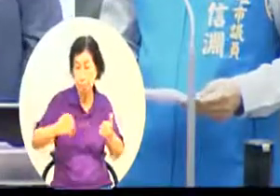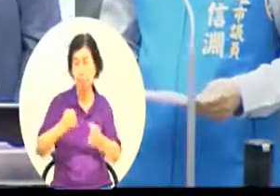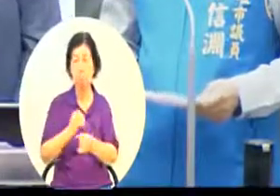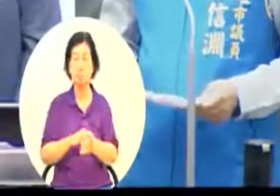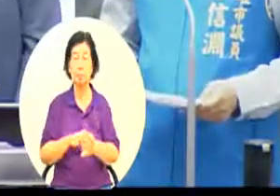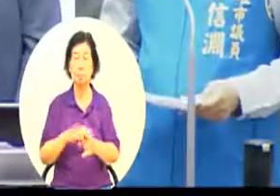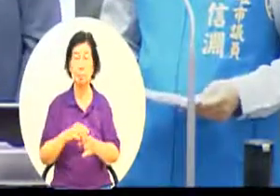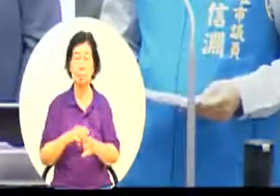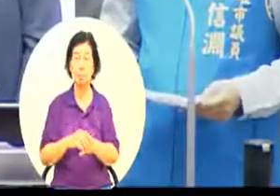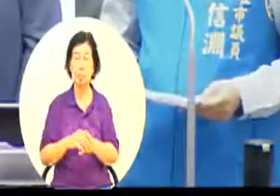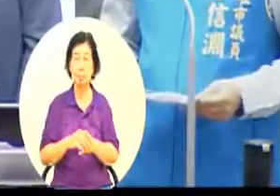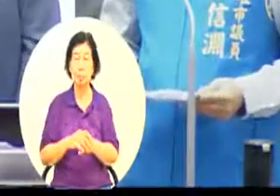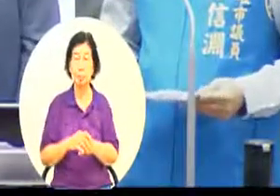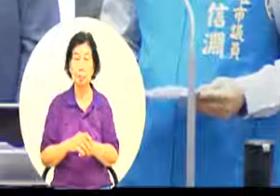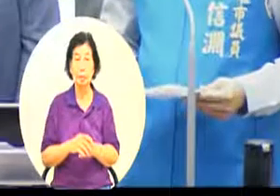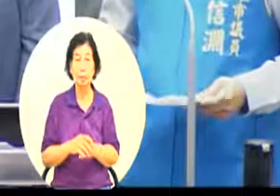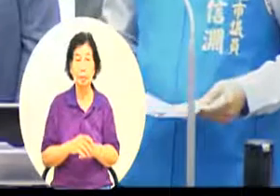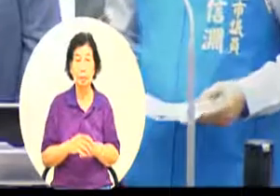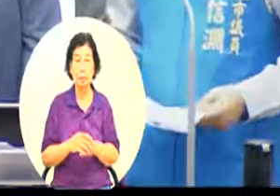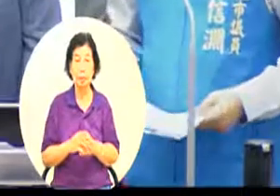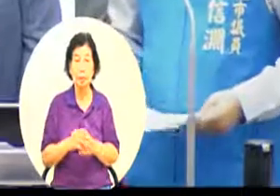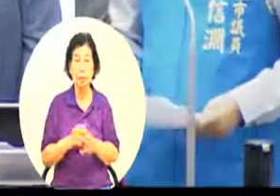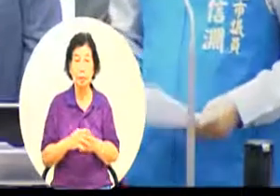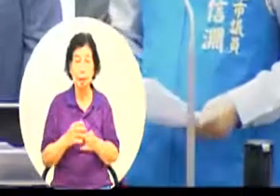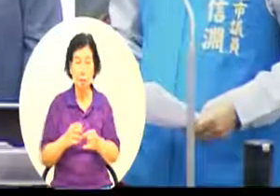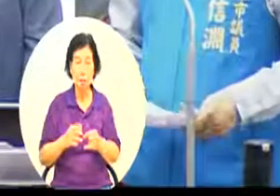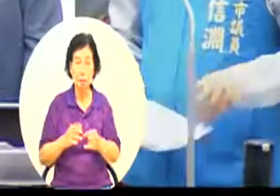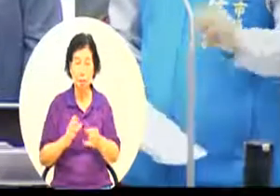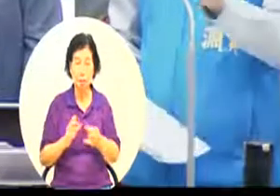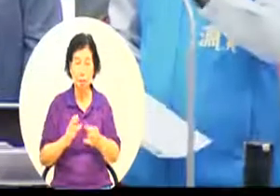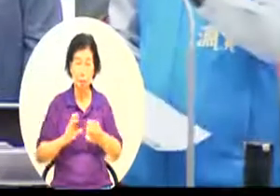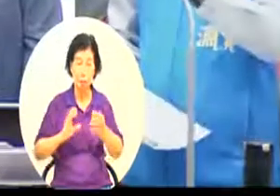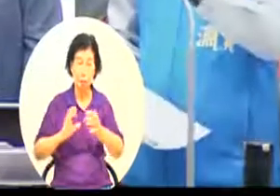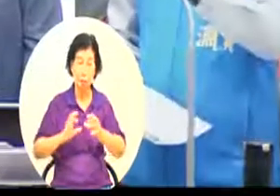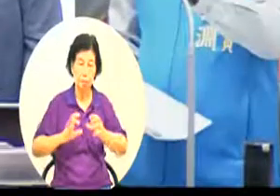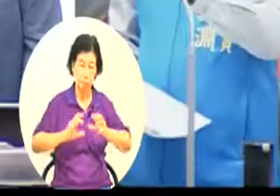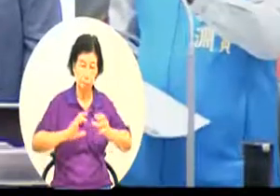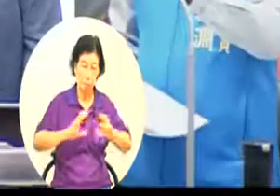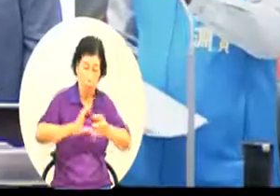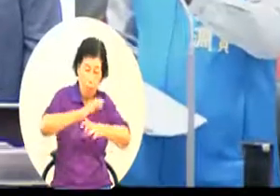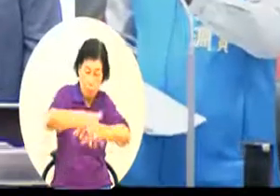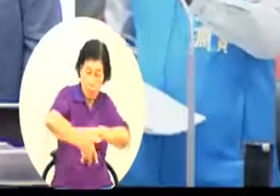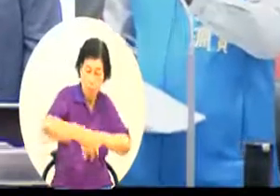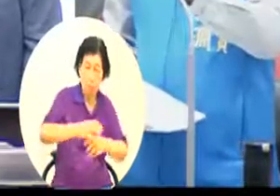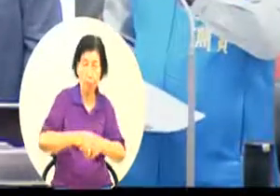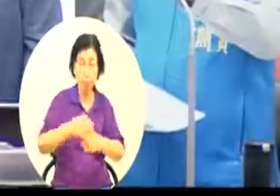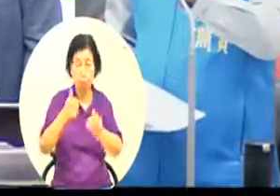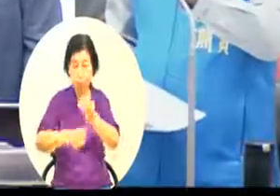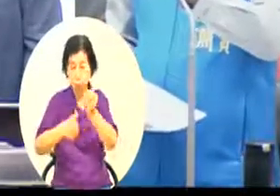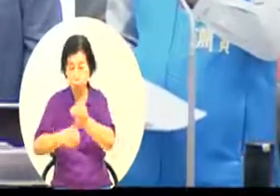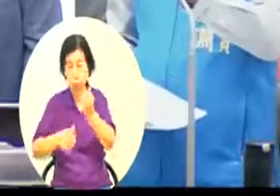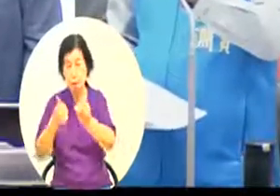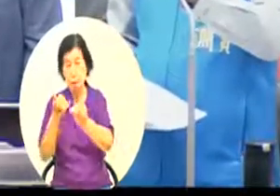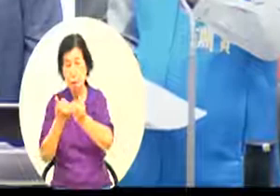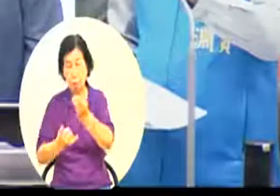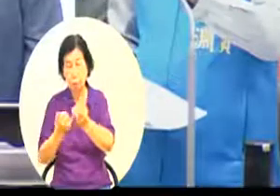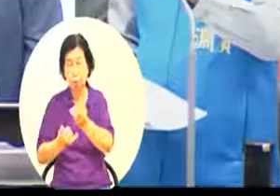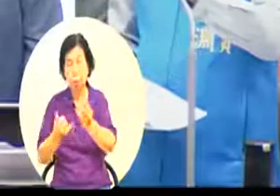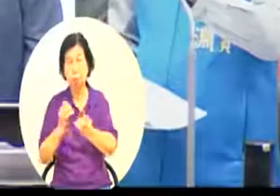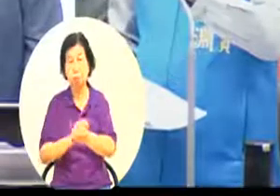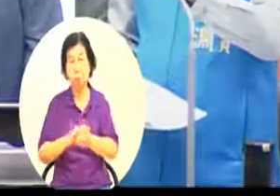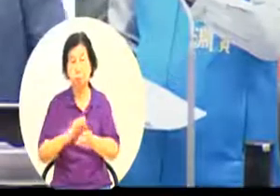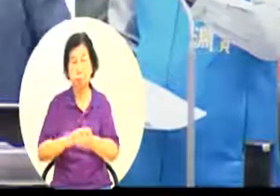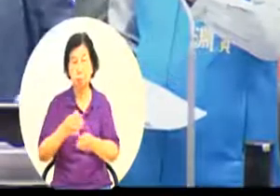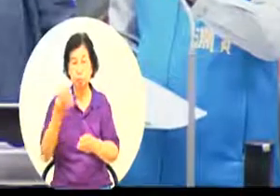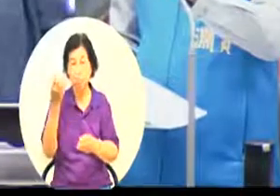是几乎全世界出生率最低的国家，大概就是台湾。那现在